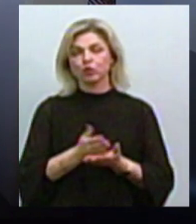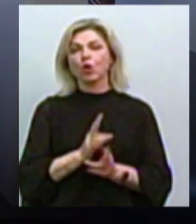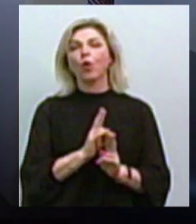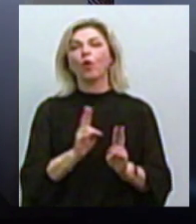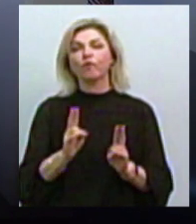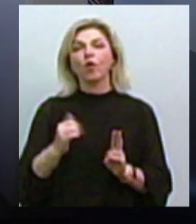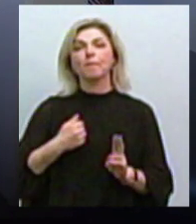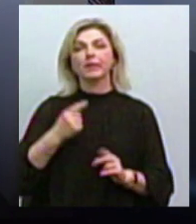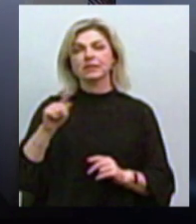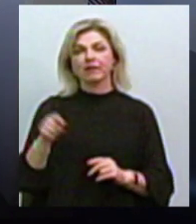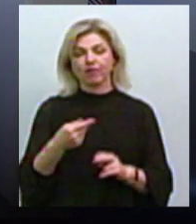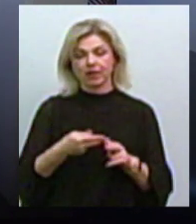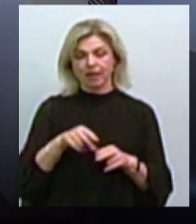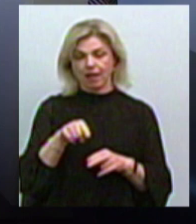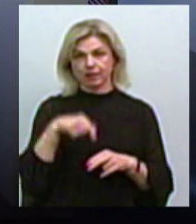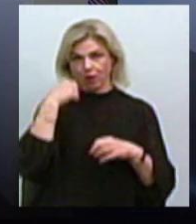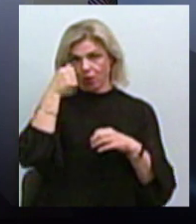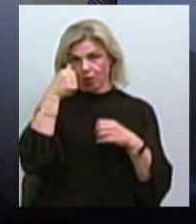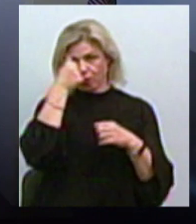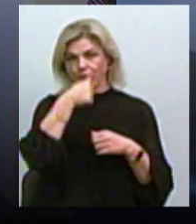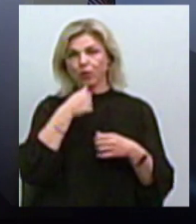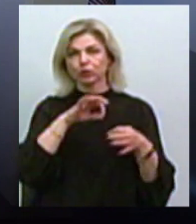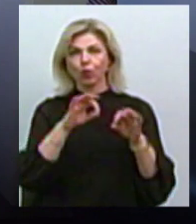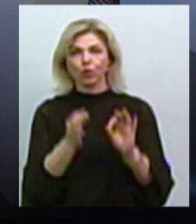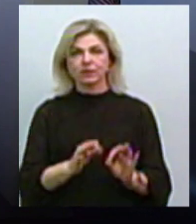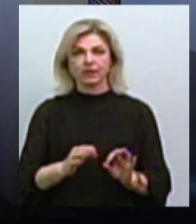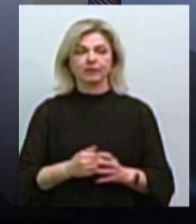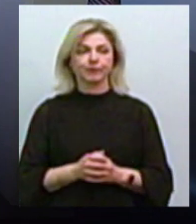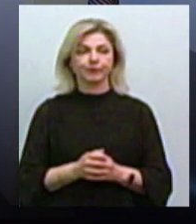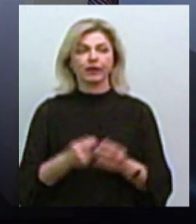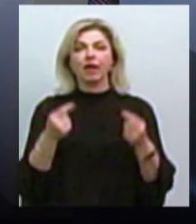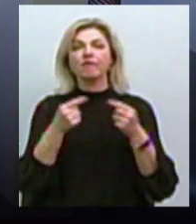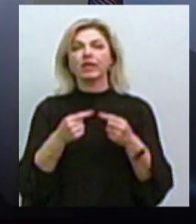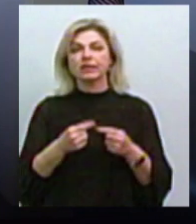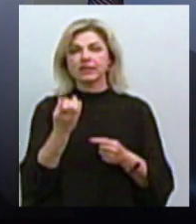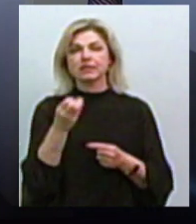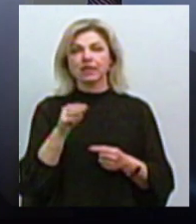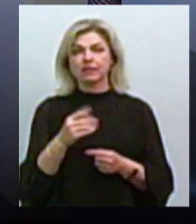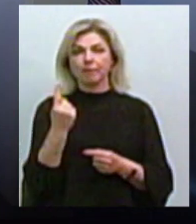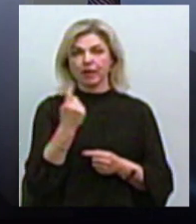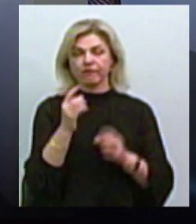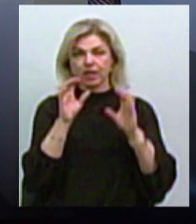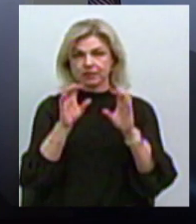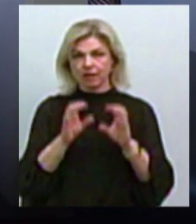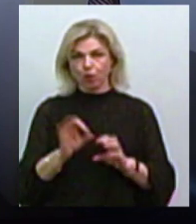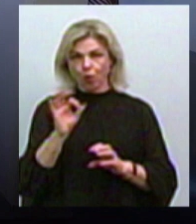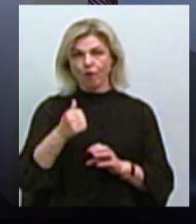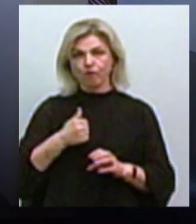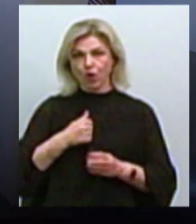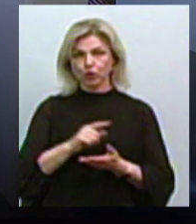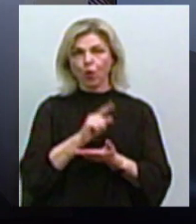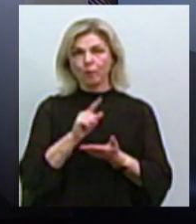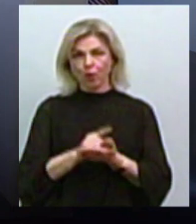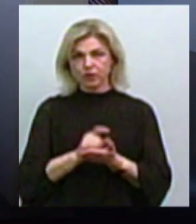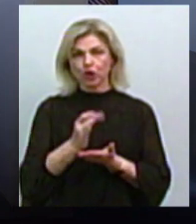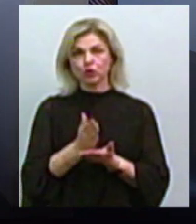цієї осені? Сергію, будь ласка, вам першому слову. До статті 1 пункту 15 Закону України про військовий обов'язок і військову службу